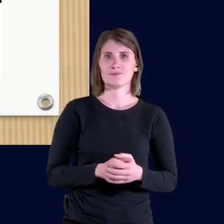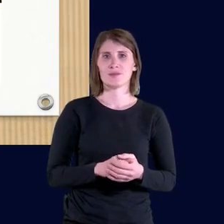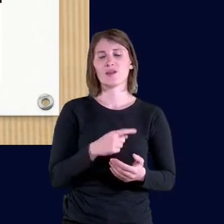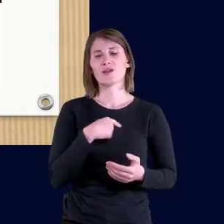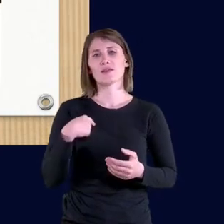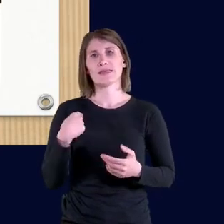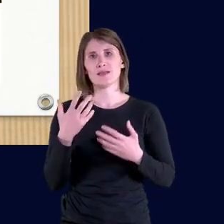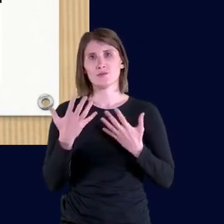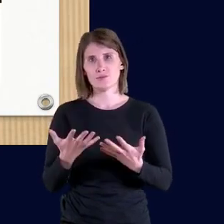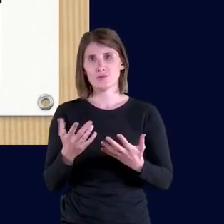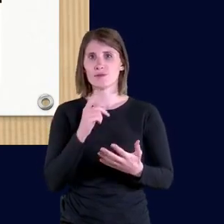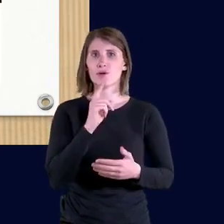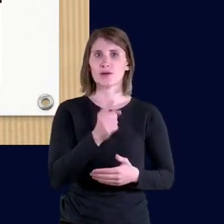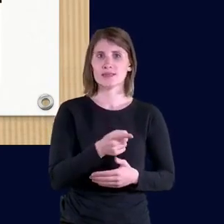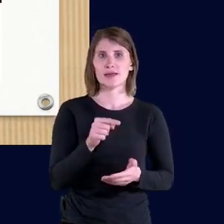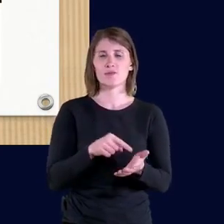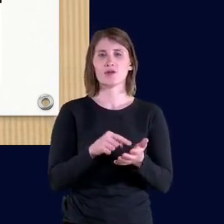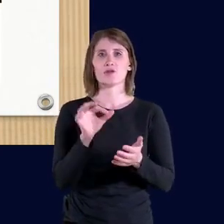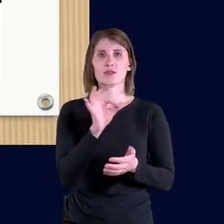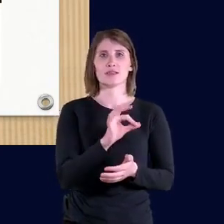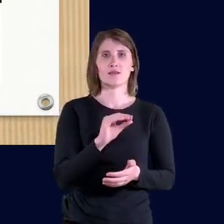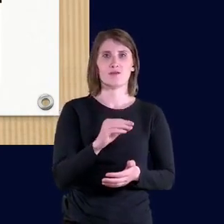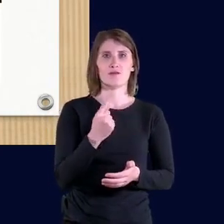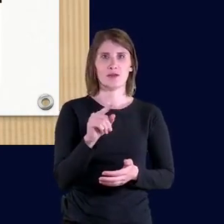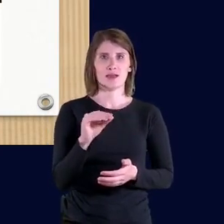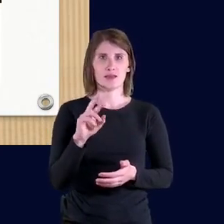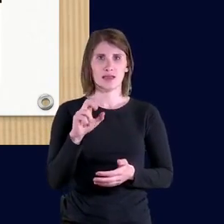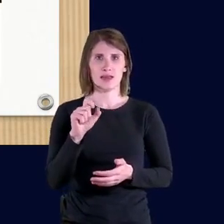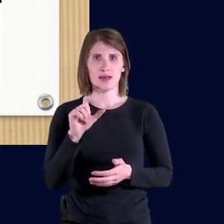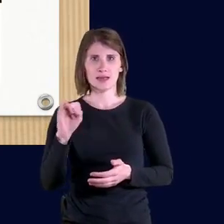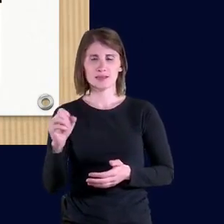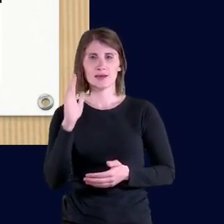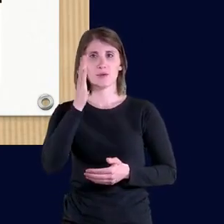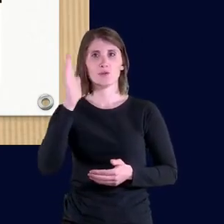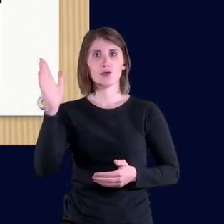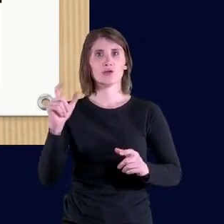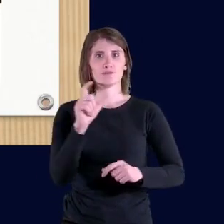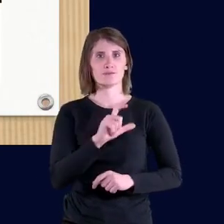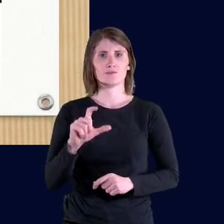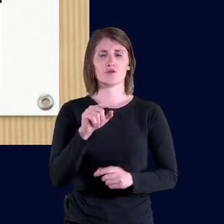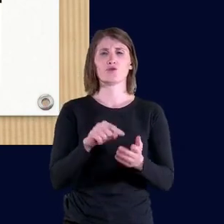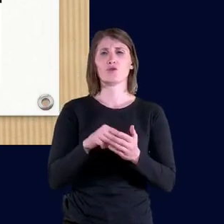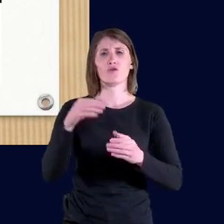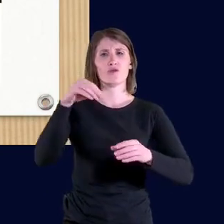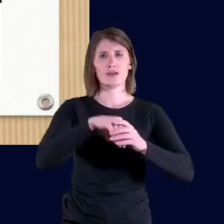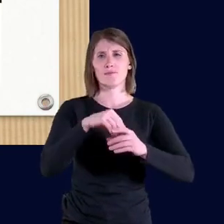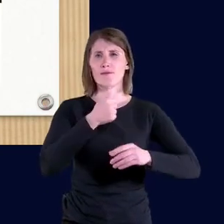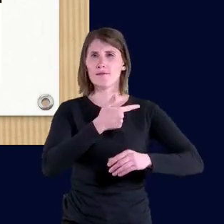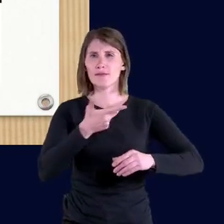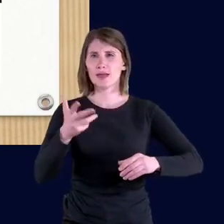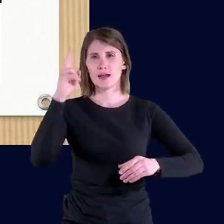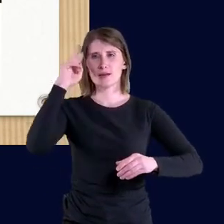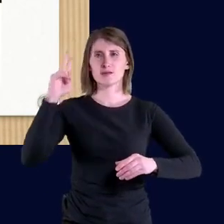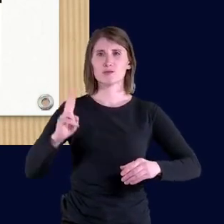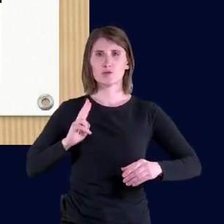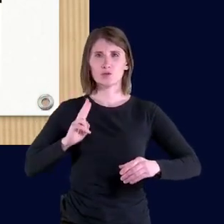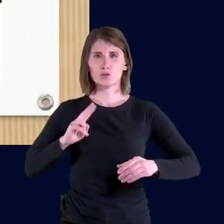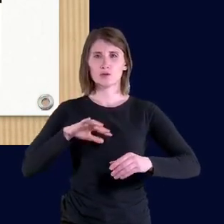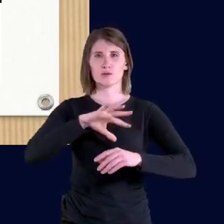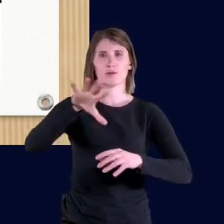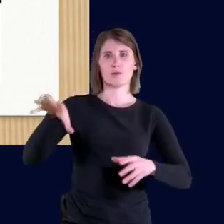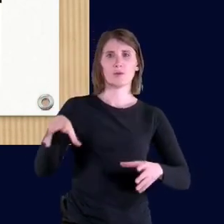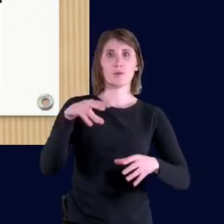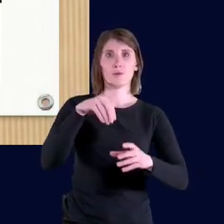użytkowników tez Federacja bibliotek cyfrowych która jest takim konglomeratem wielu instytucji i mamy tutaj